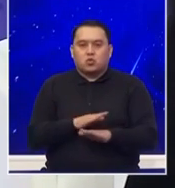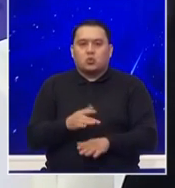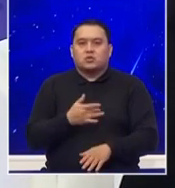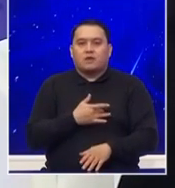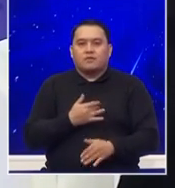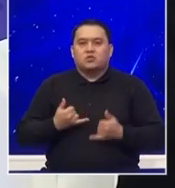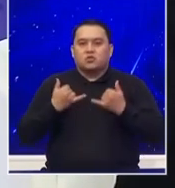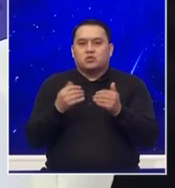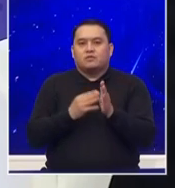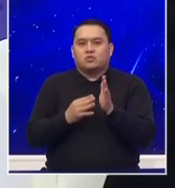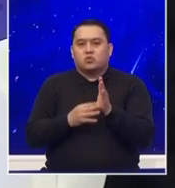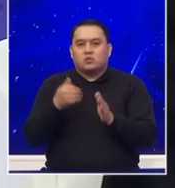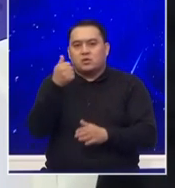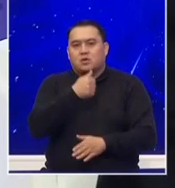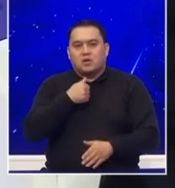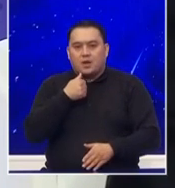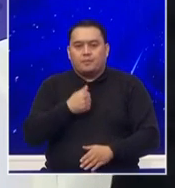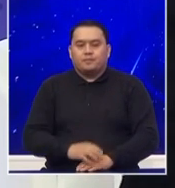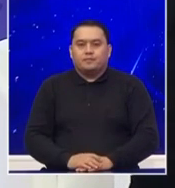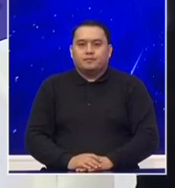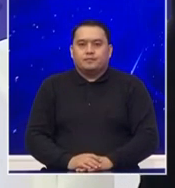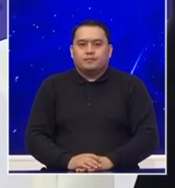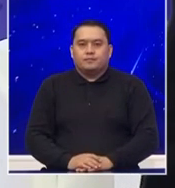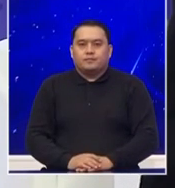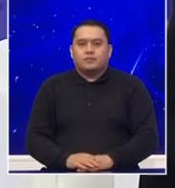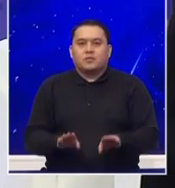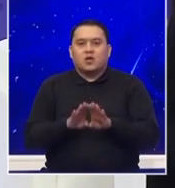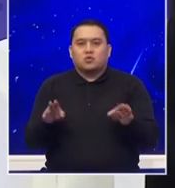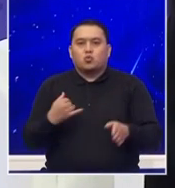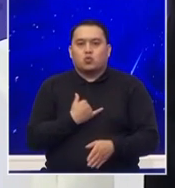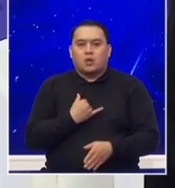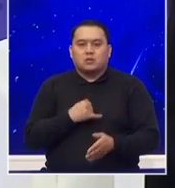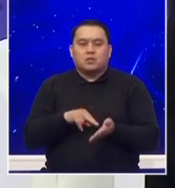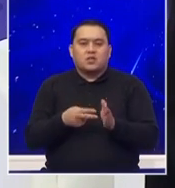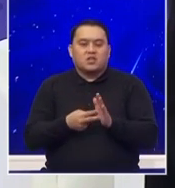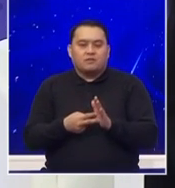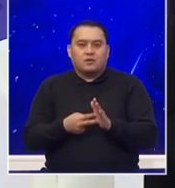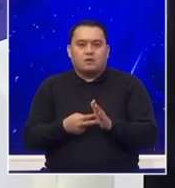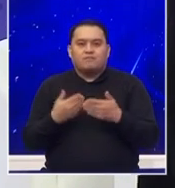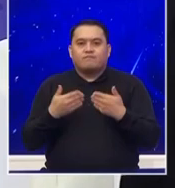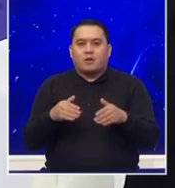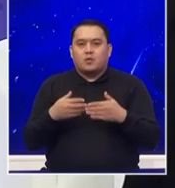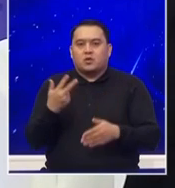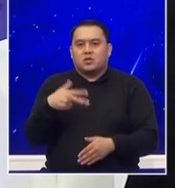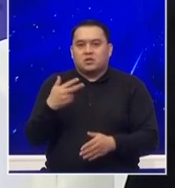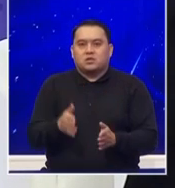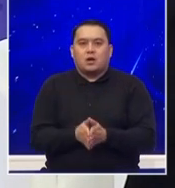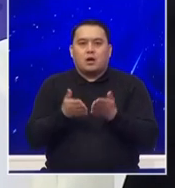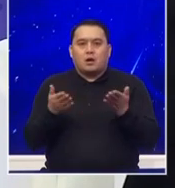в честь 90-летия Мұқағали Мақатаева. Также у нас запланирован выпуск 30